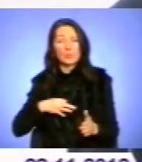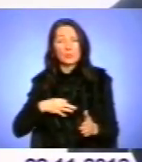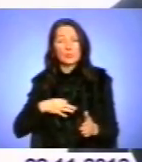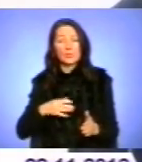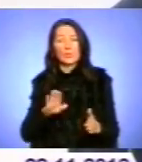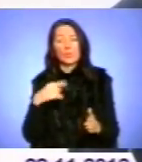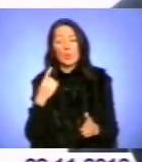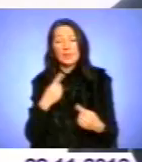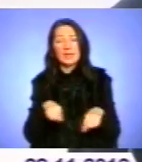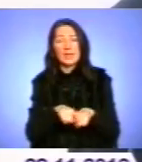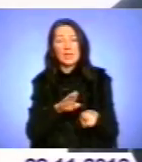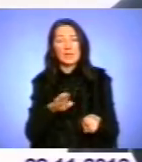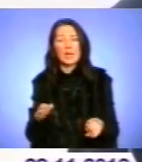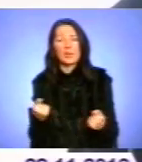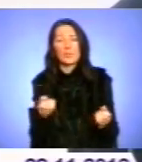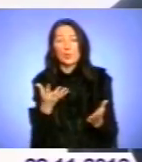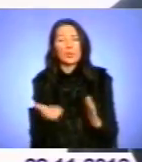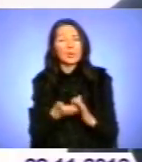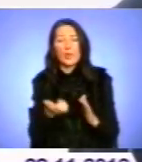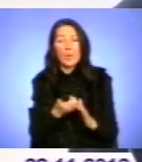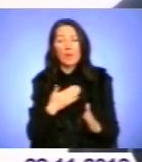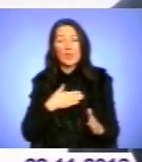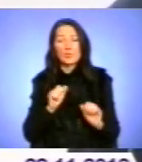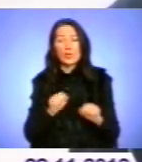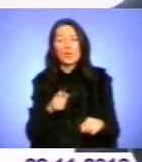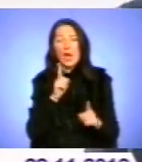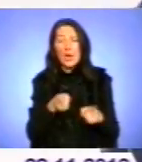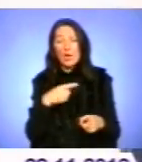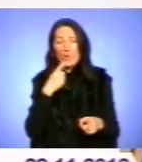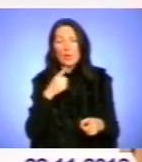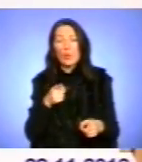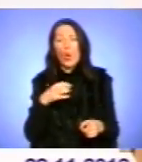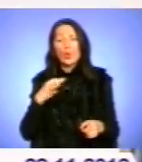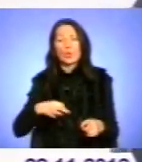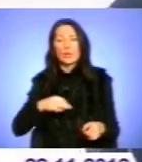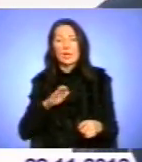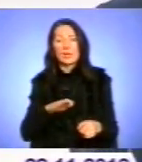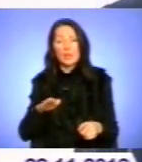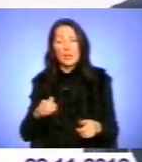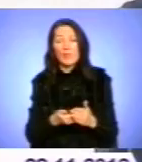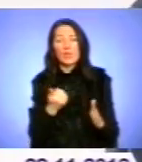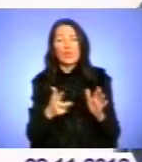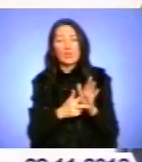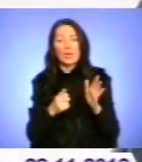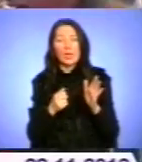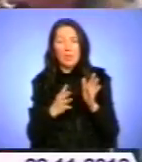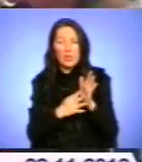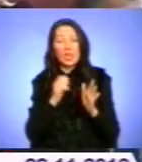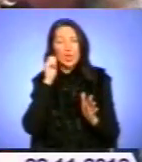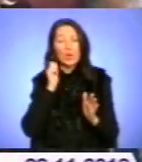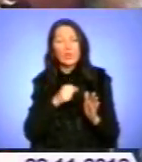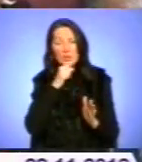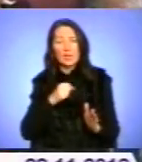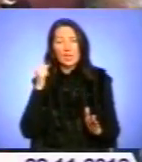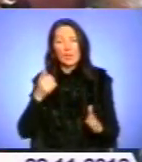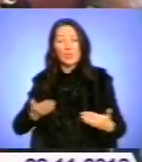В області таких дітей просто-напросто немає. У нас можна реально говорити про усиновлення дитини віком від 8-9 років. Житлова